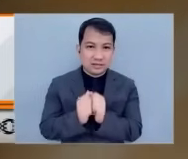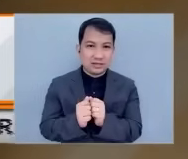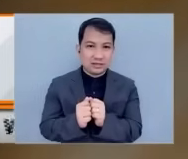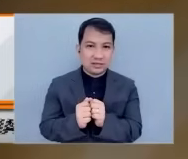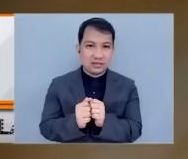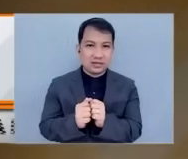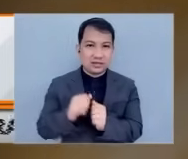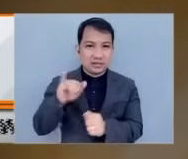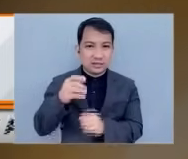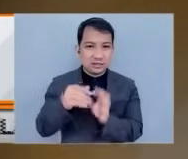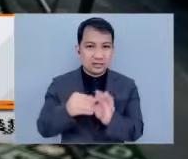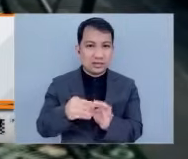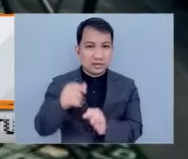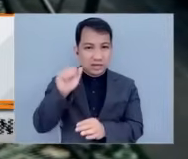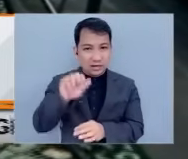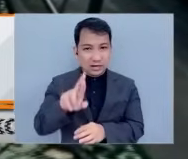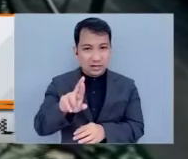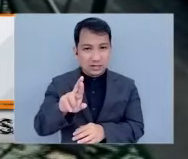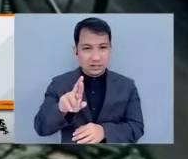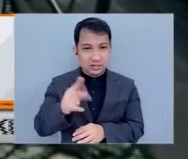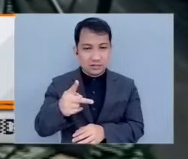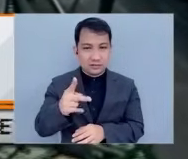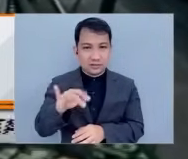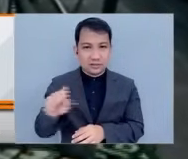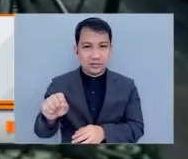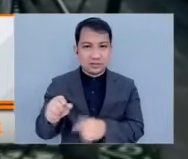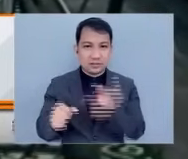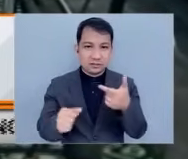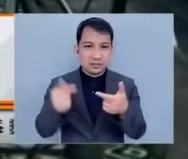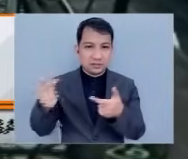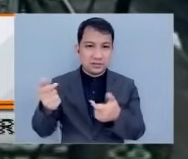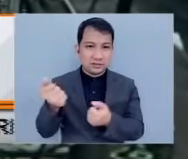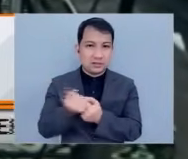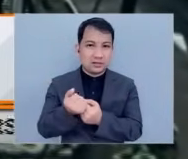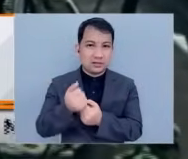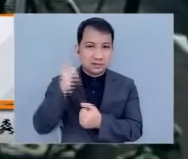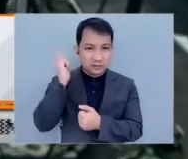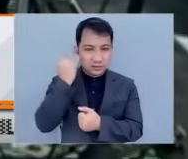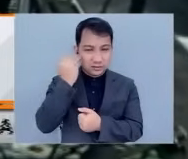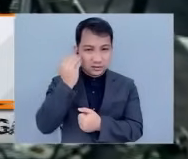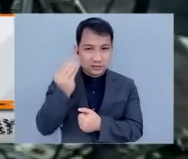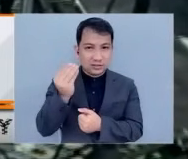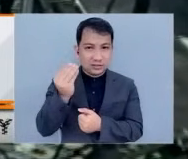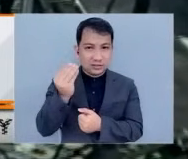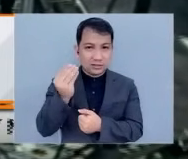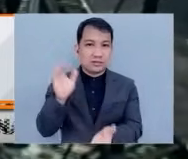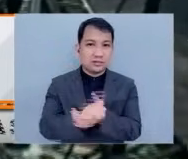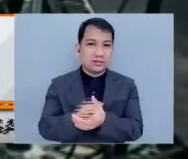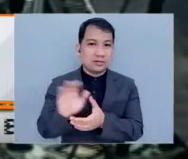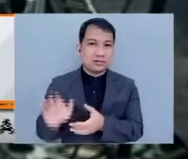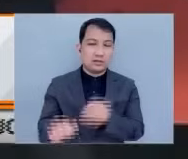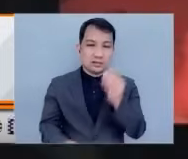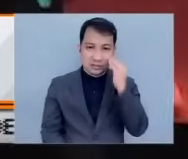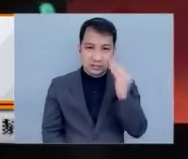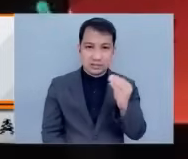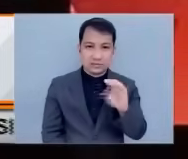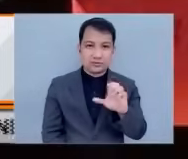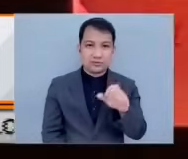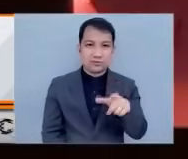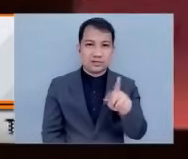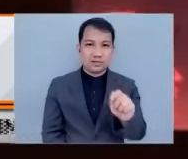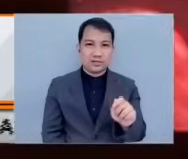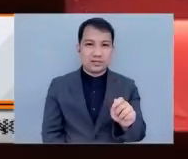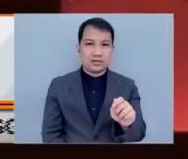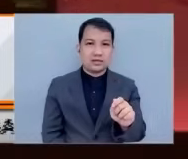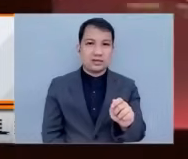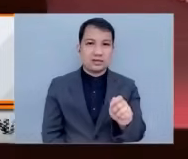at RK Bagatshin. Gina G rin sa support si Jolina Magdangal na asawa ni Mark Escueta. May technical